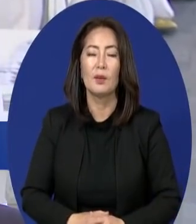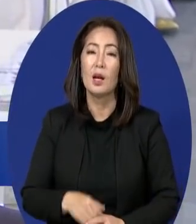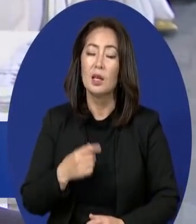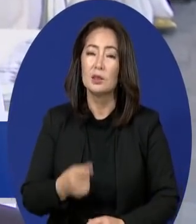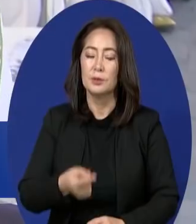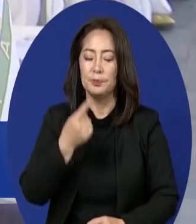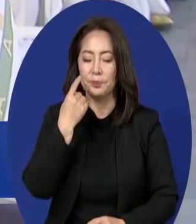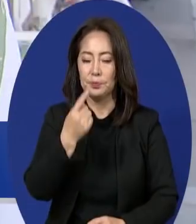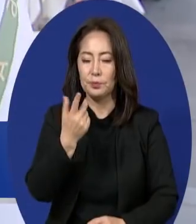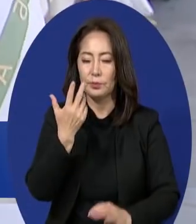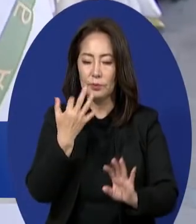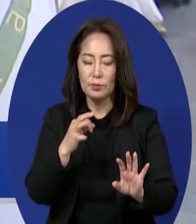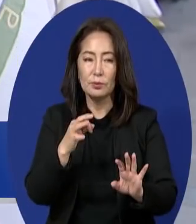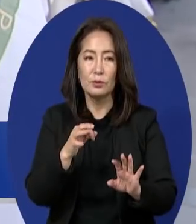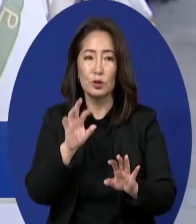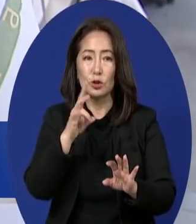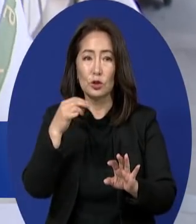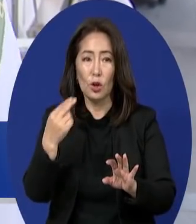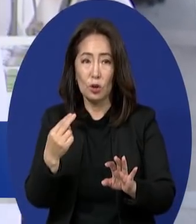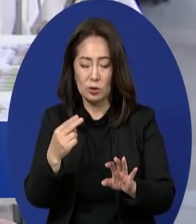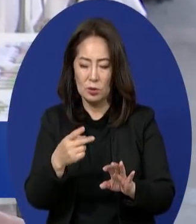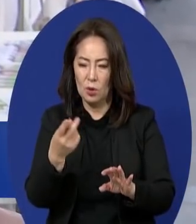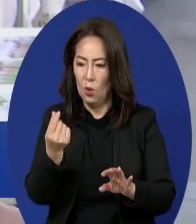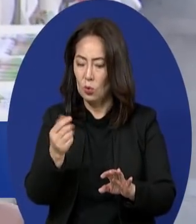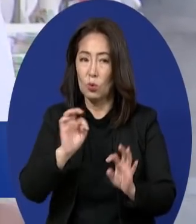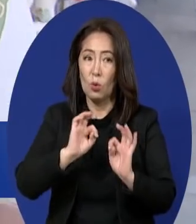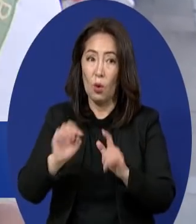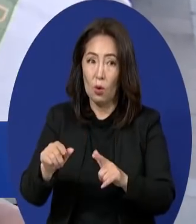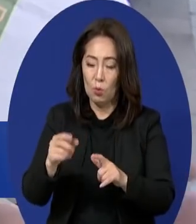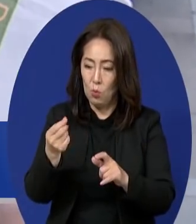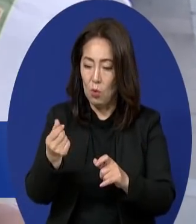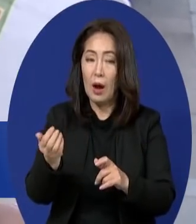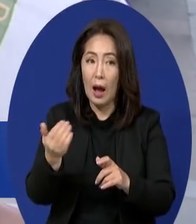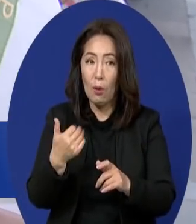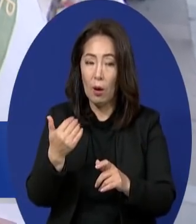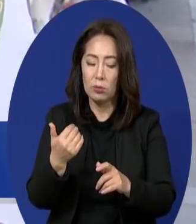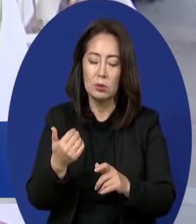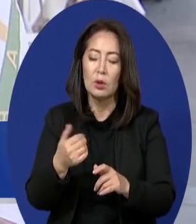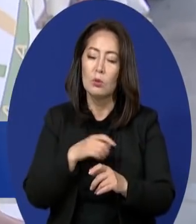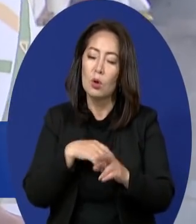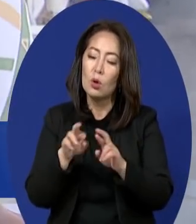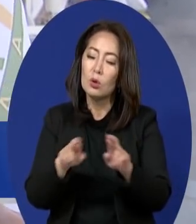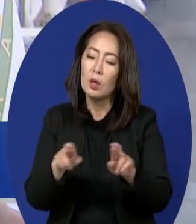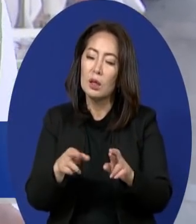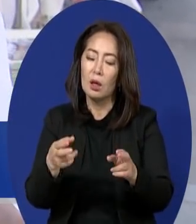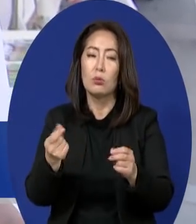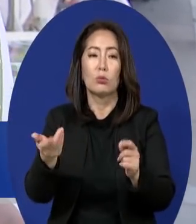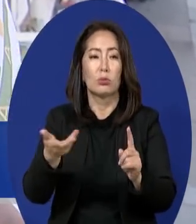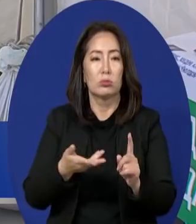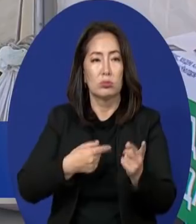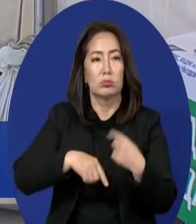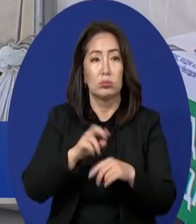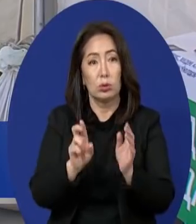130-аад дахвар нөөцийн цаг ажиллаж байгаа. Ер нь үнгүй хог болдог. Тэгэхээр үнтэй авч байгаасаар нөгөө төвл та нар өөрсдөө юмудаа англи ялгаад мөнгө болох боломж